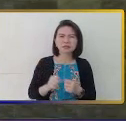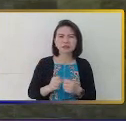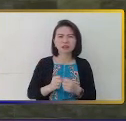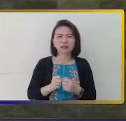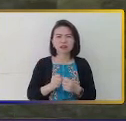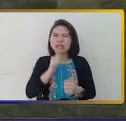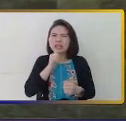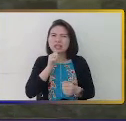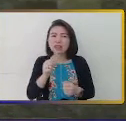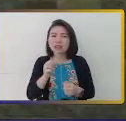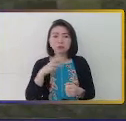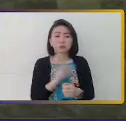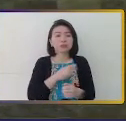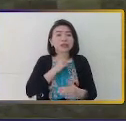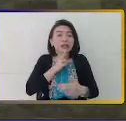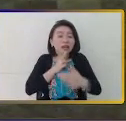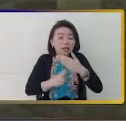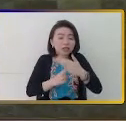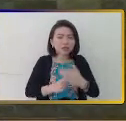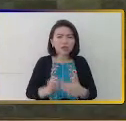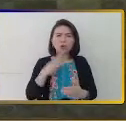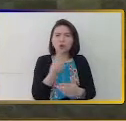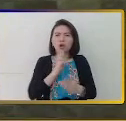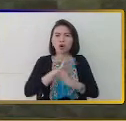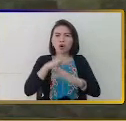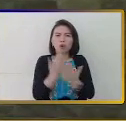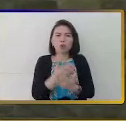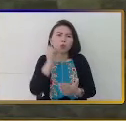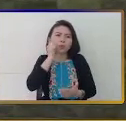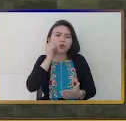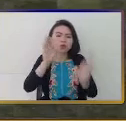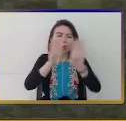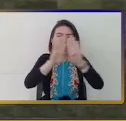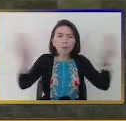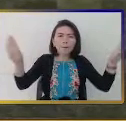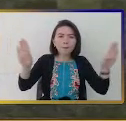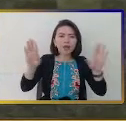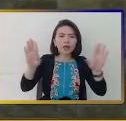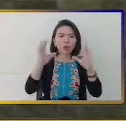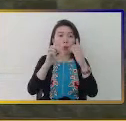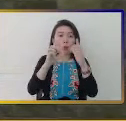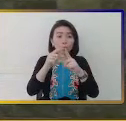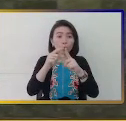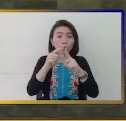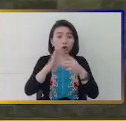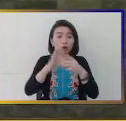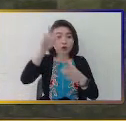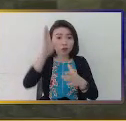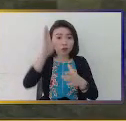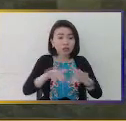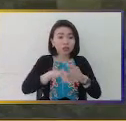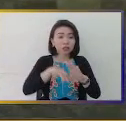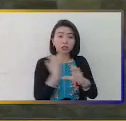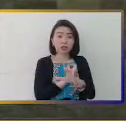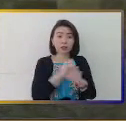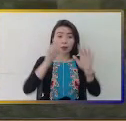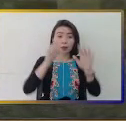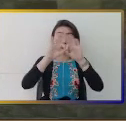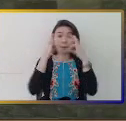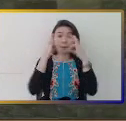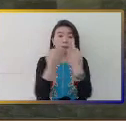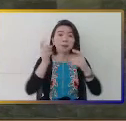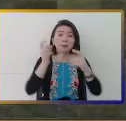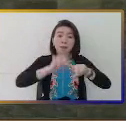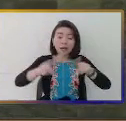natin, ma-open naman ang salita ng Diyos sa pamilya natin, pero ang problema, mismong yung pamamaraan,